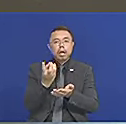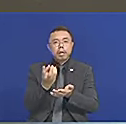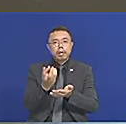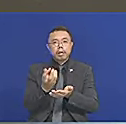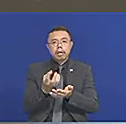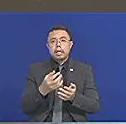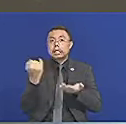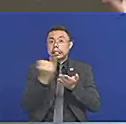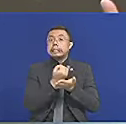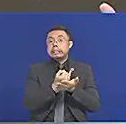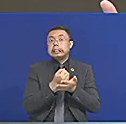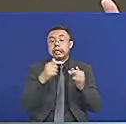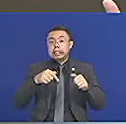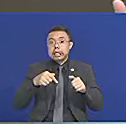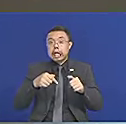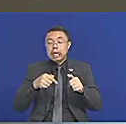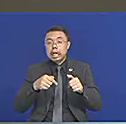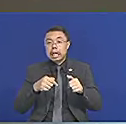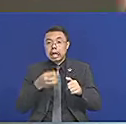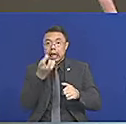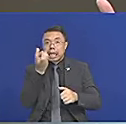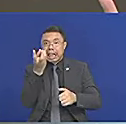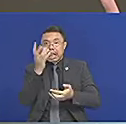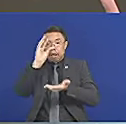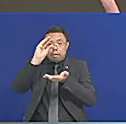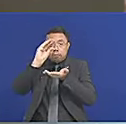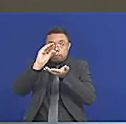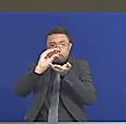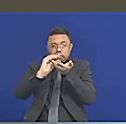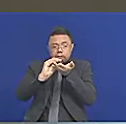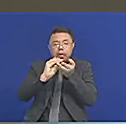Dan Injil yang merosot nilainya itu diberitakan